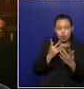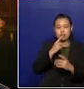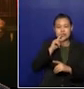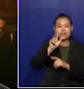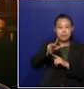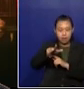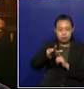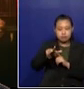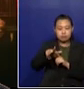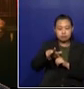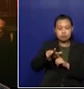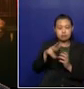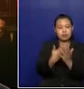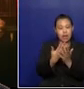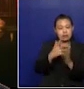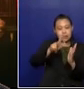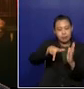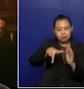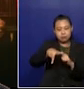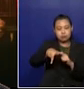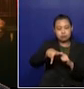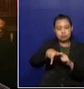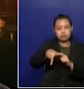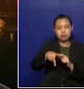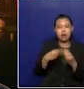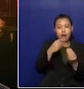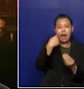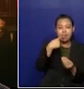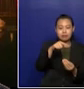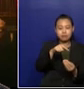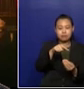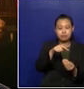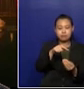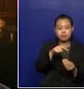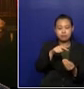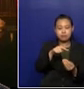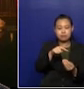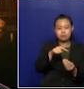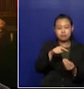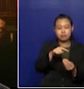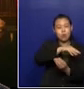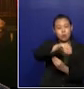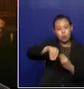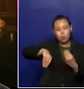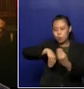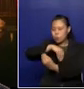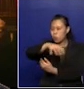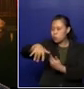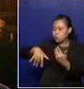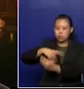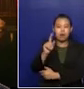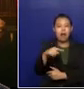าท 15 ล้านสิทธิ์แล้วเงินไปอยู่ที่ใครฮะเงินจะไปอยู่ที่ใครฮะมันจะพ้น